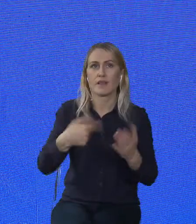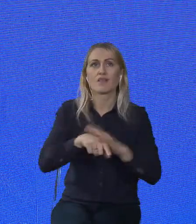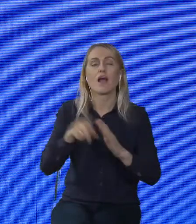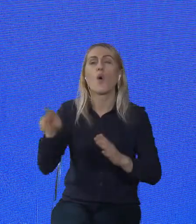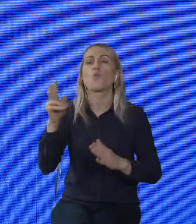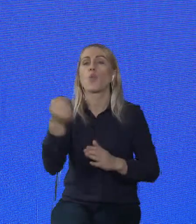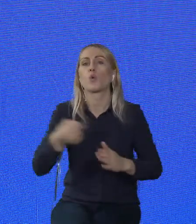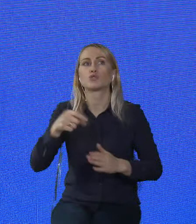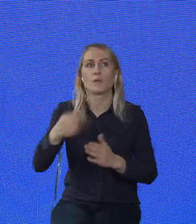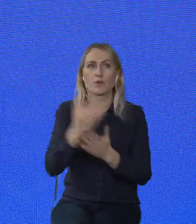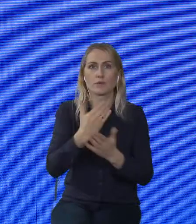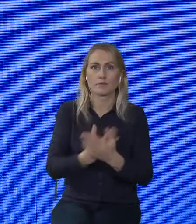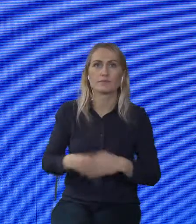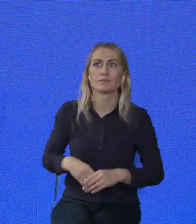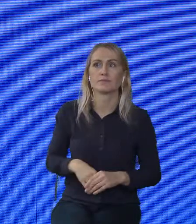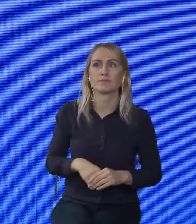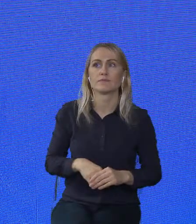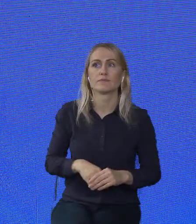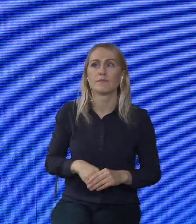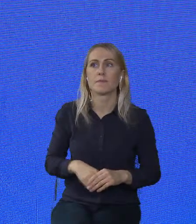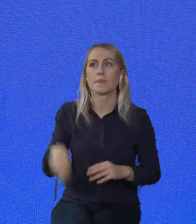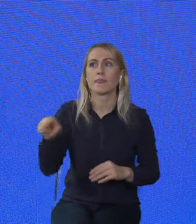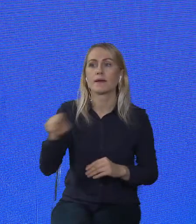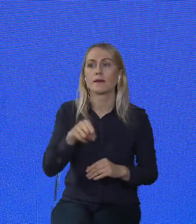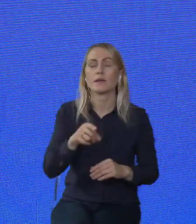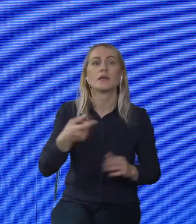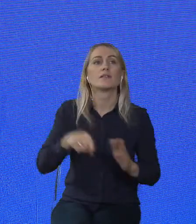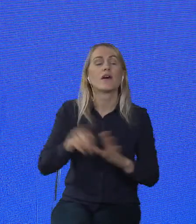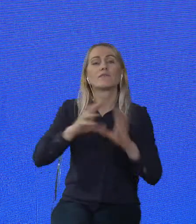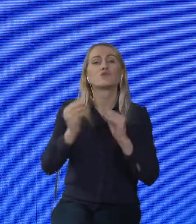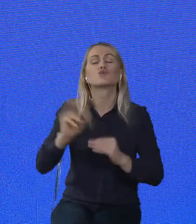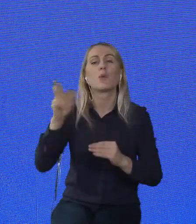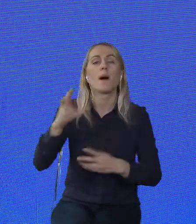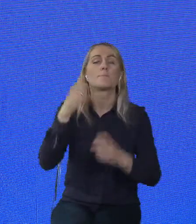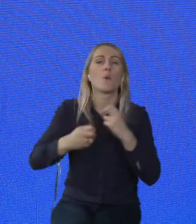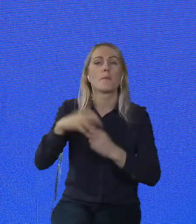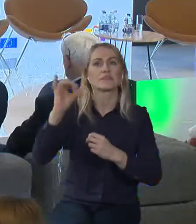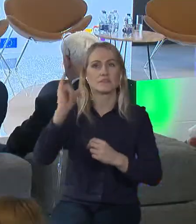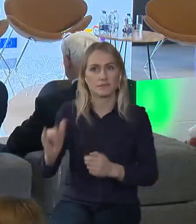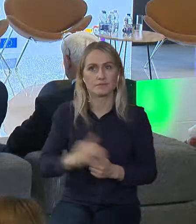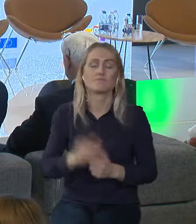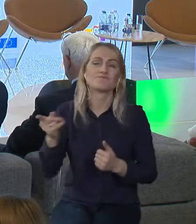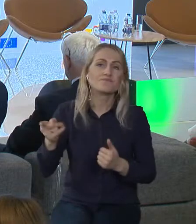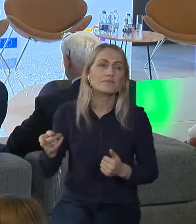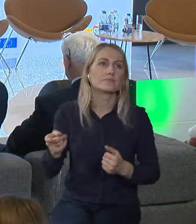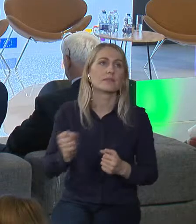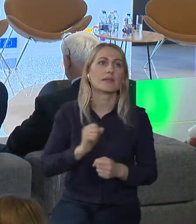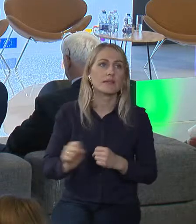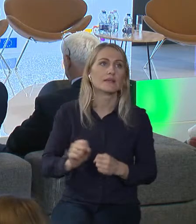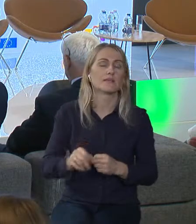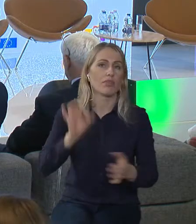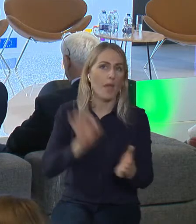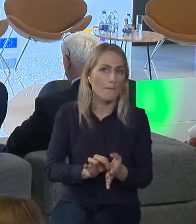potencjalnego użytkownika i dla wszystkich osób, które zmagają się z problemami zaburzeń integracji sensorycznej. No jest to na